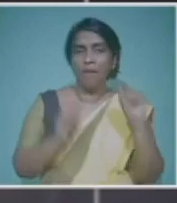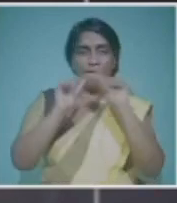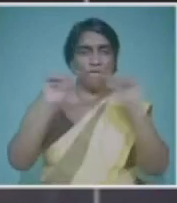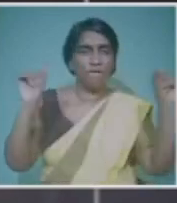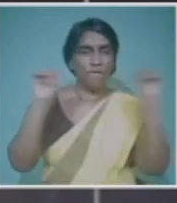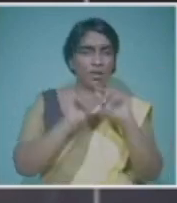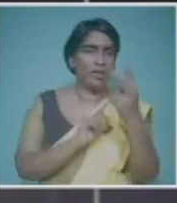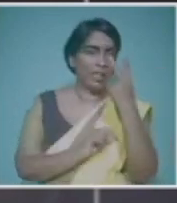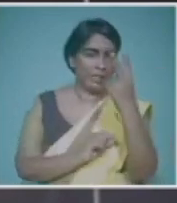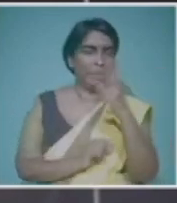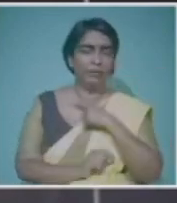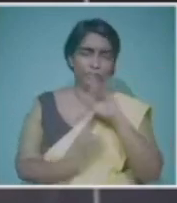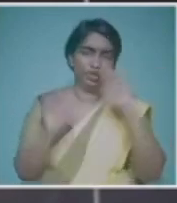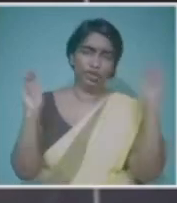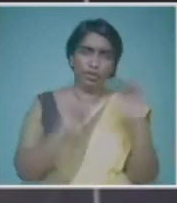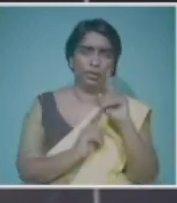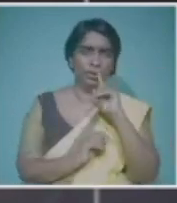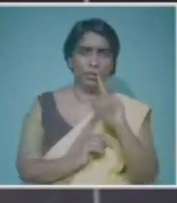දෙකකින් කියන්නම්